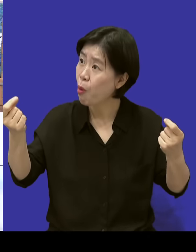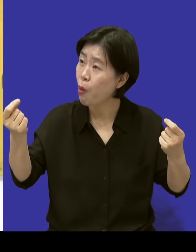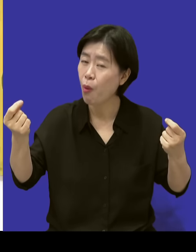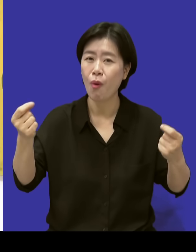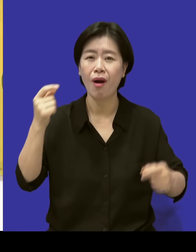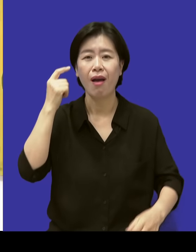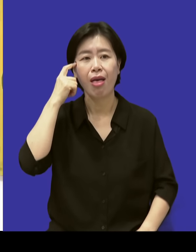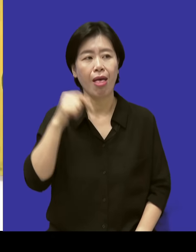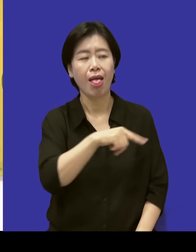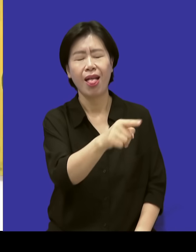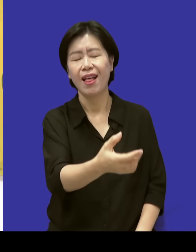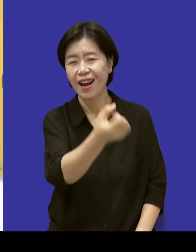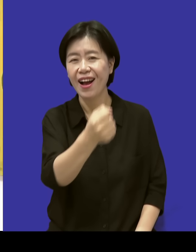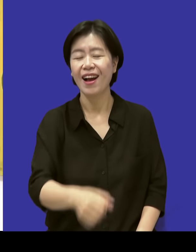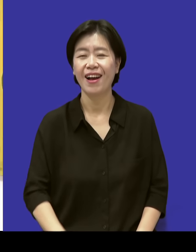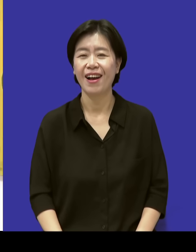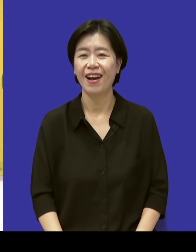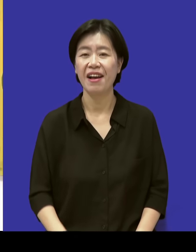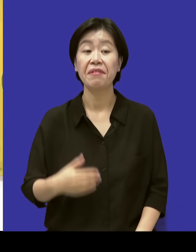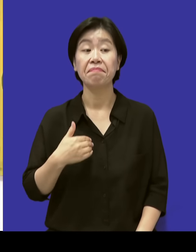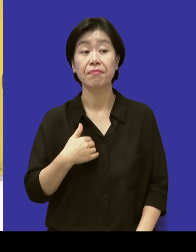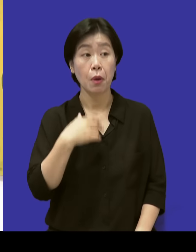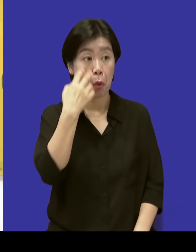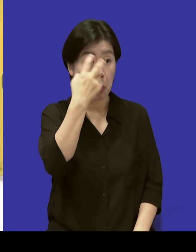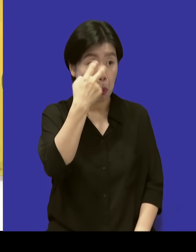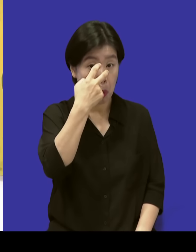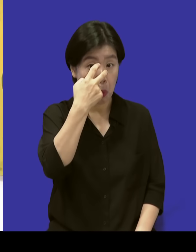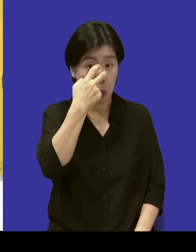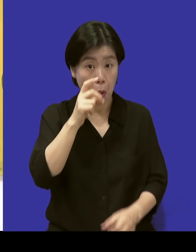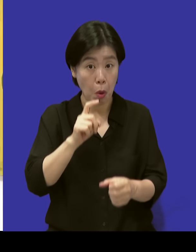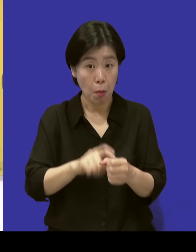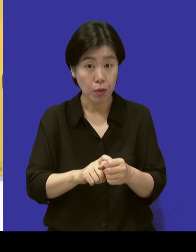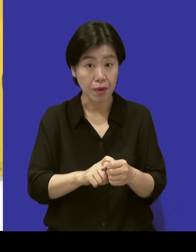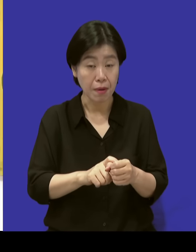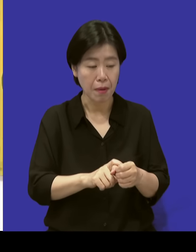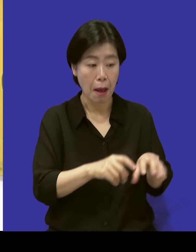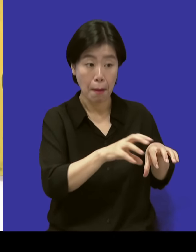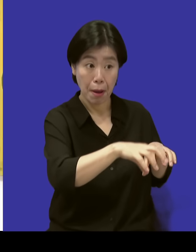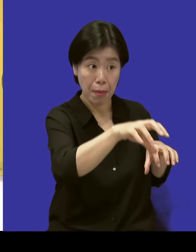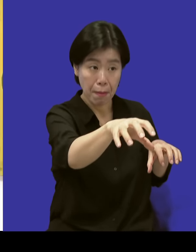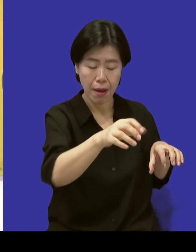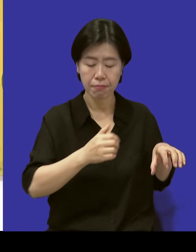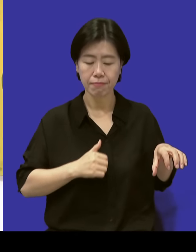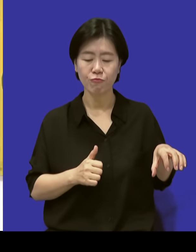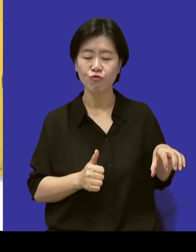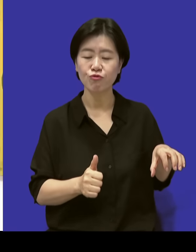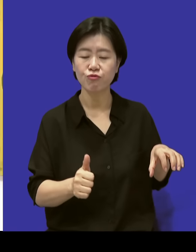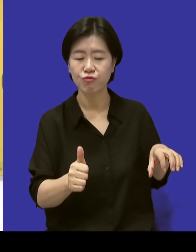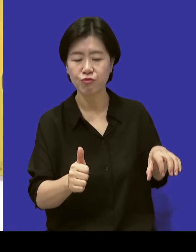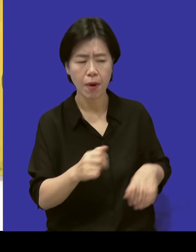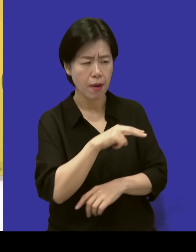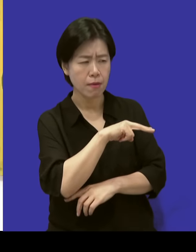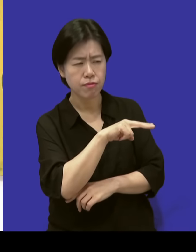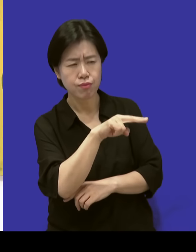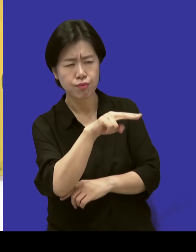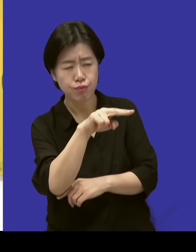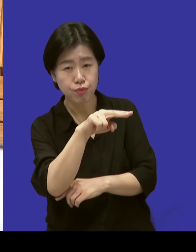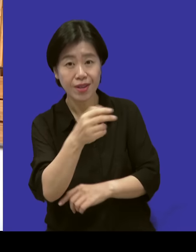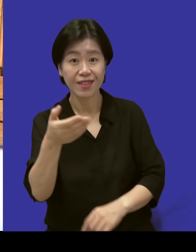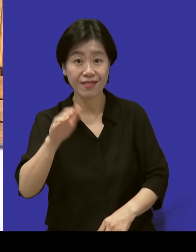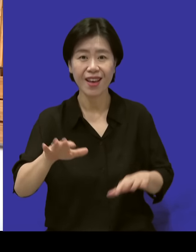예. 그래서 이제 제가 순찰을 하러 가면은. 네. 이제 제가 수용자들을 이렇게 봐야 되잖아요. 네. 잘하고 있나. 네. 수용자들이 저를 보려고.